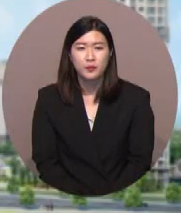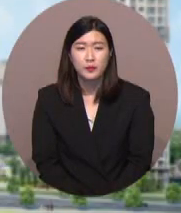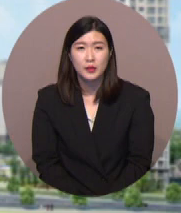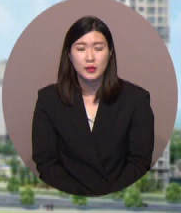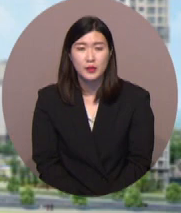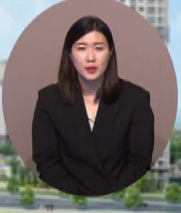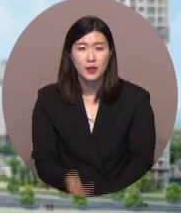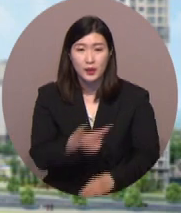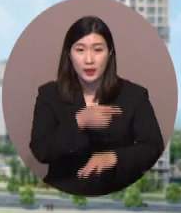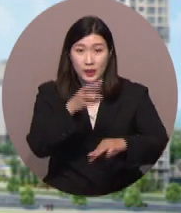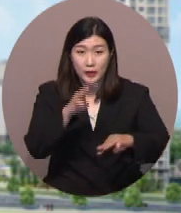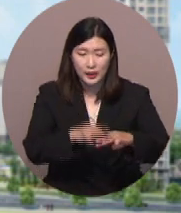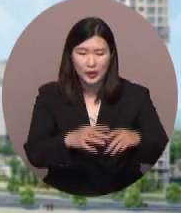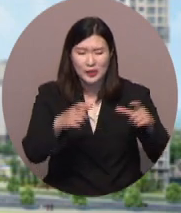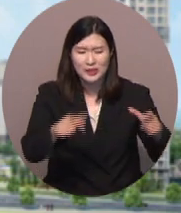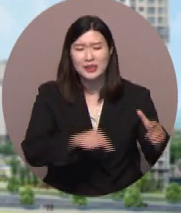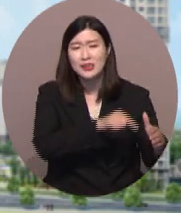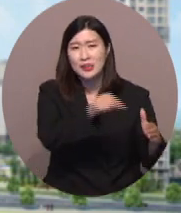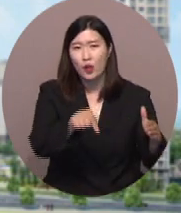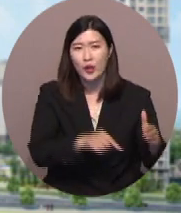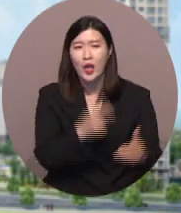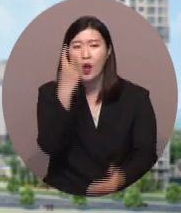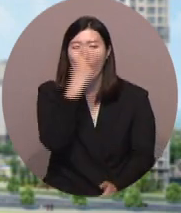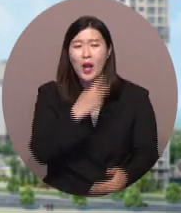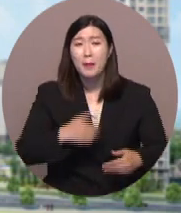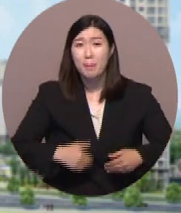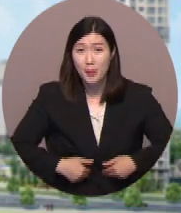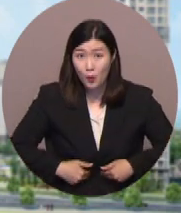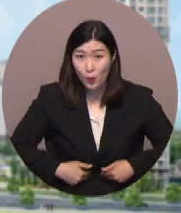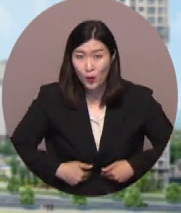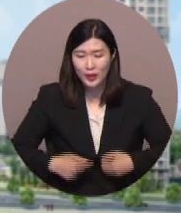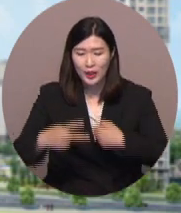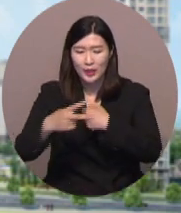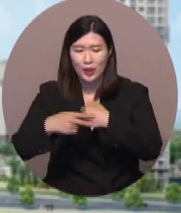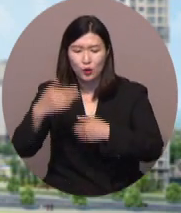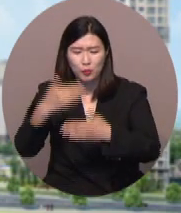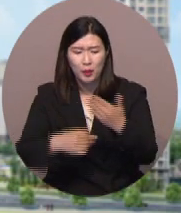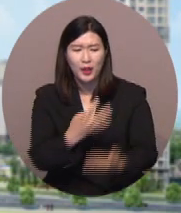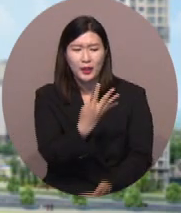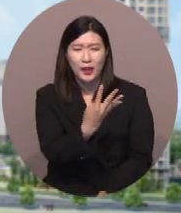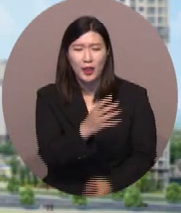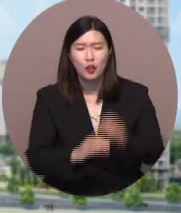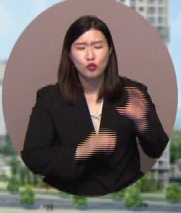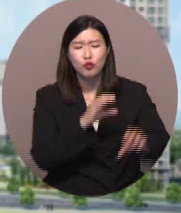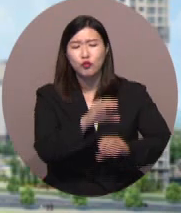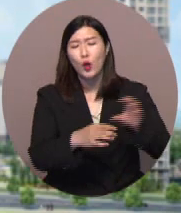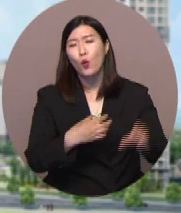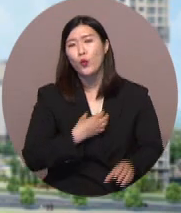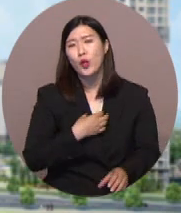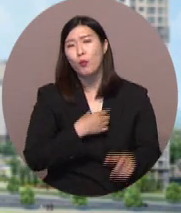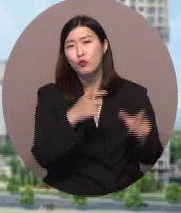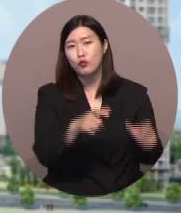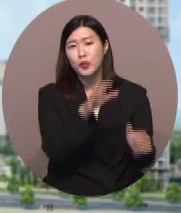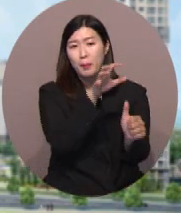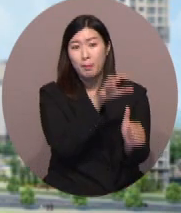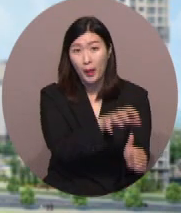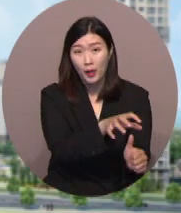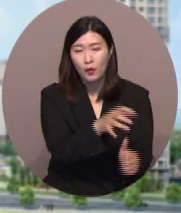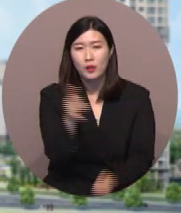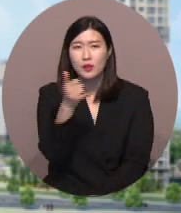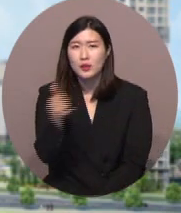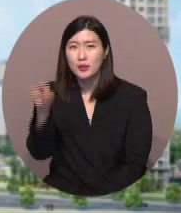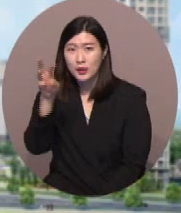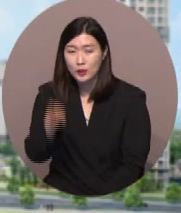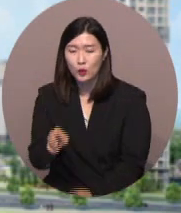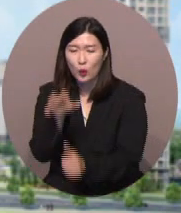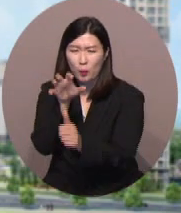지역에서는 대전 전지역 이 조정 대상 지역이 자 대덕구 를 제외한 4개 구가 투기과열지구 로 세종은 행복도시 애정 지역이 조정